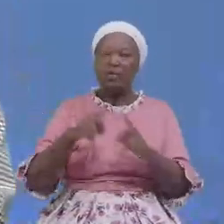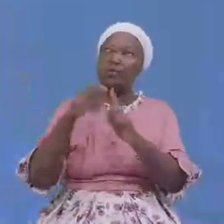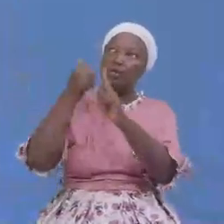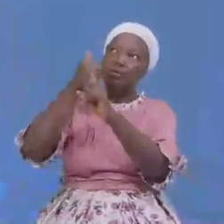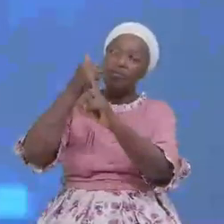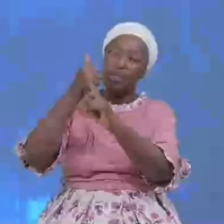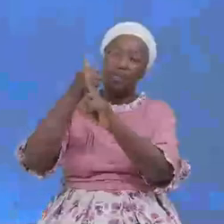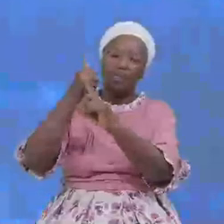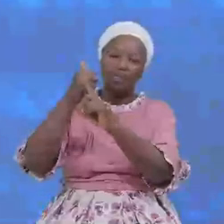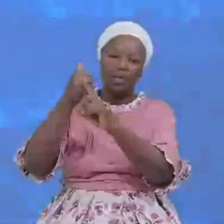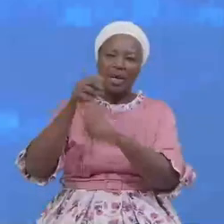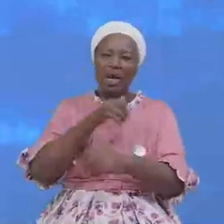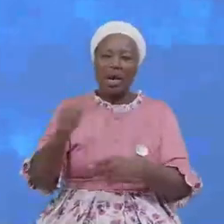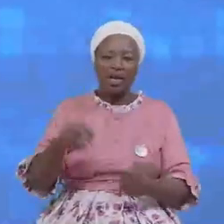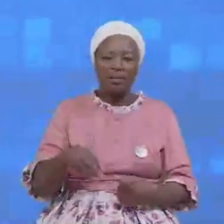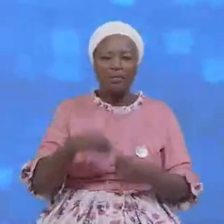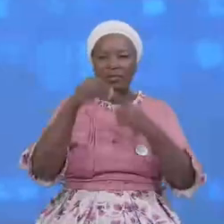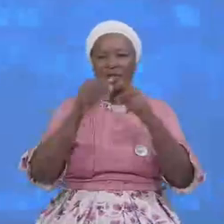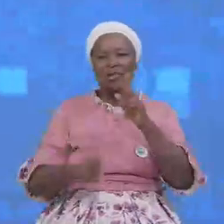lui appartienne,